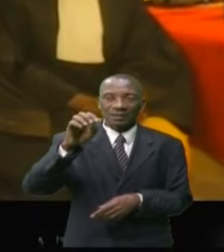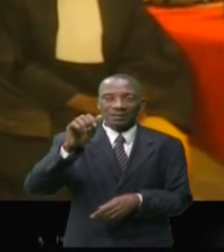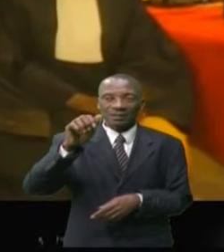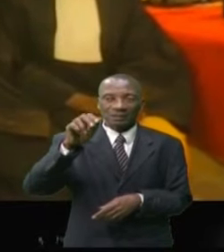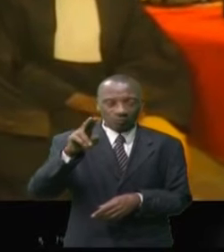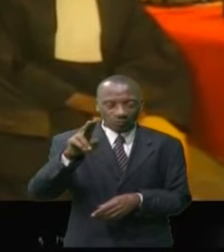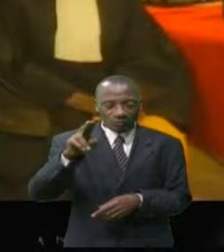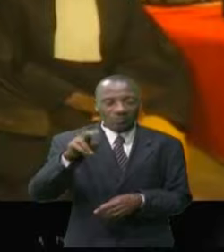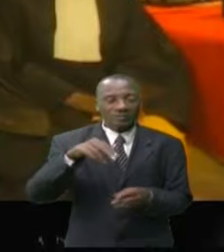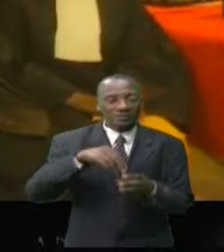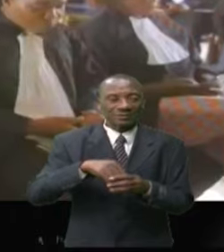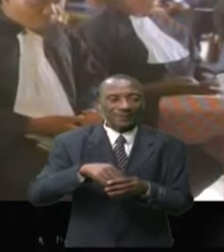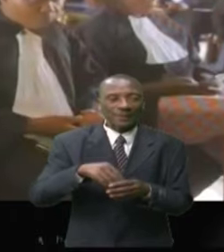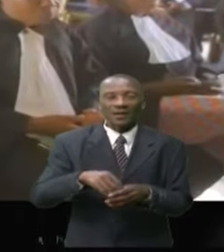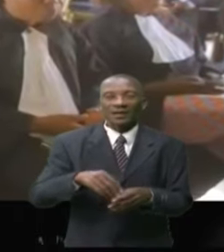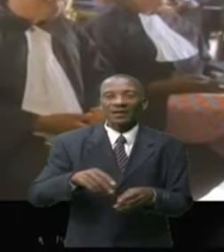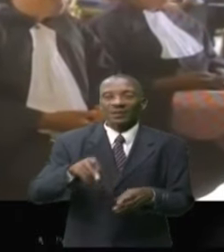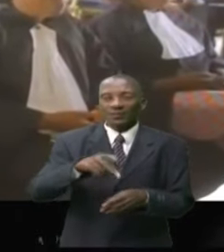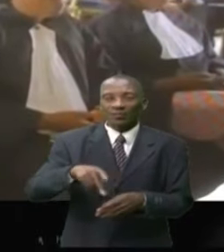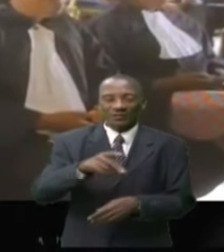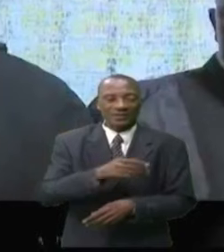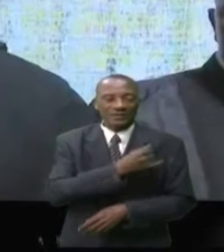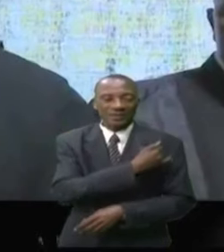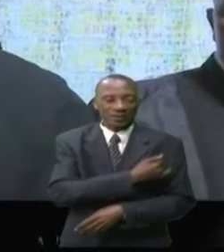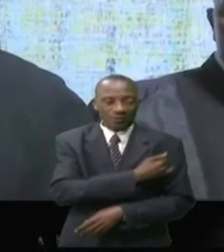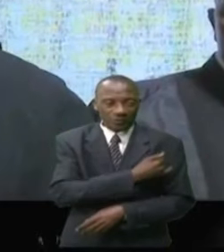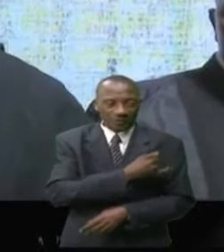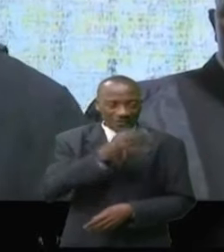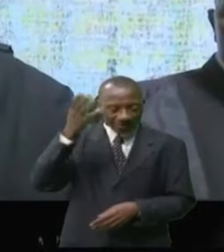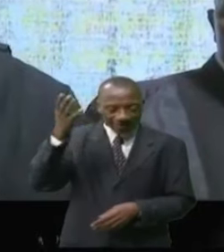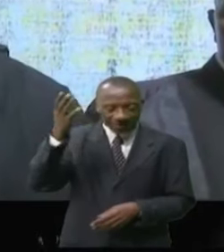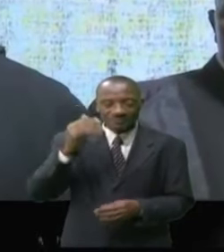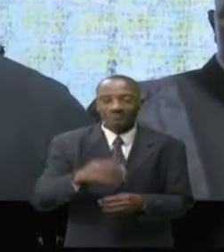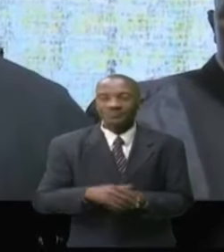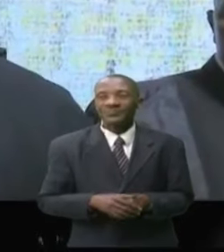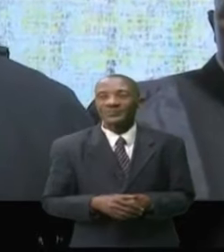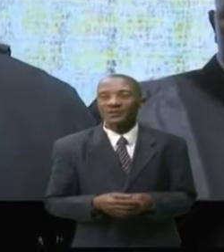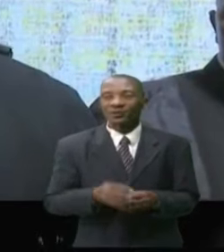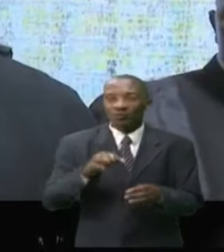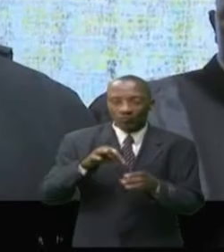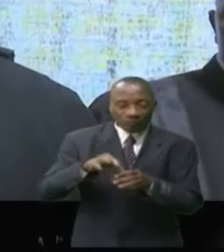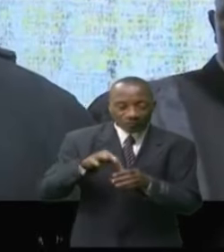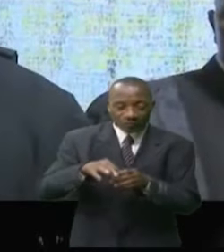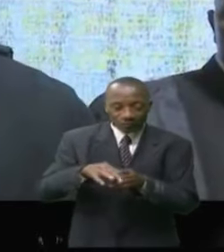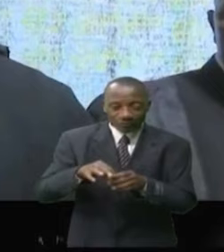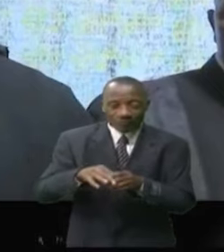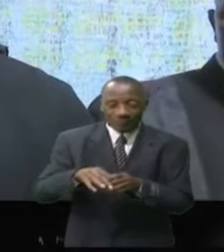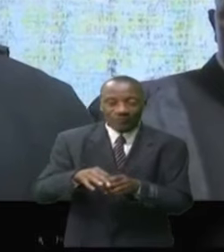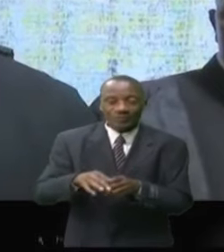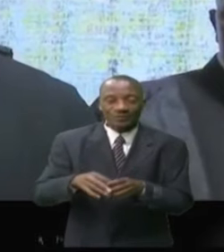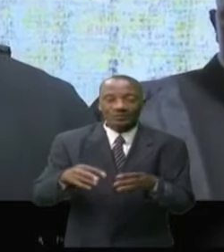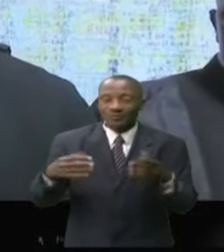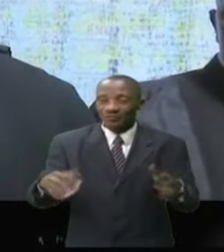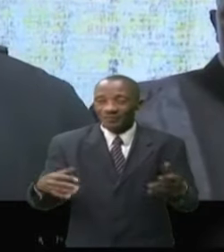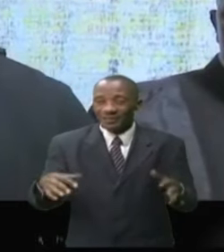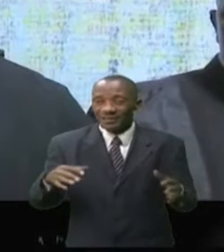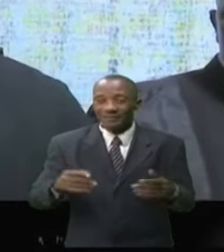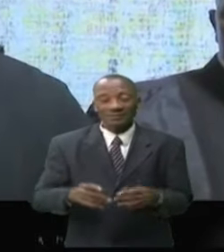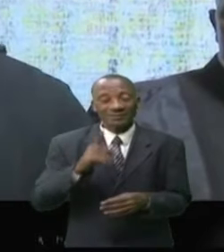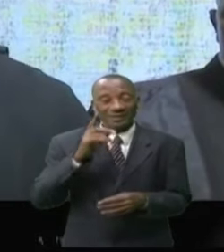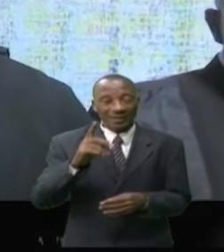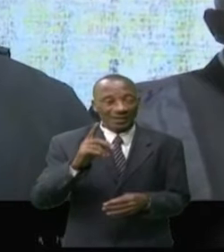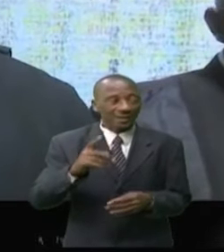corporation son cheval de bataille depuis sa prise de fonction et nous avons la chance d'avoir aujourd'hui voy il vient d'être élu il est un grand